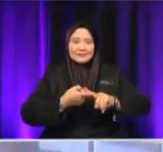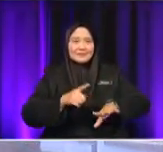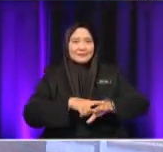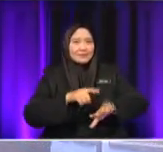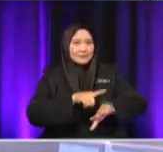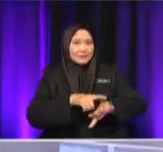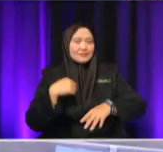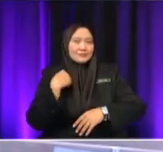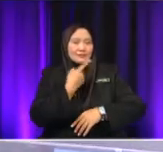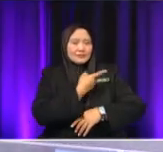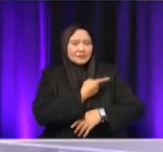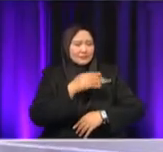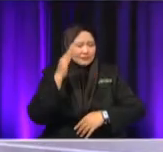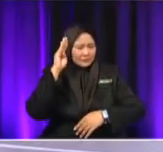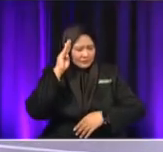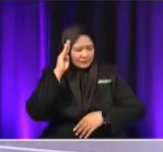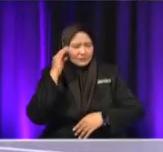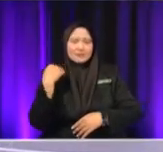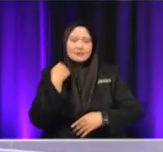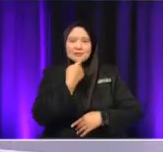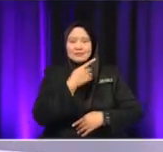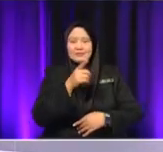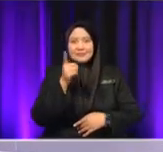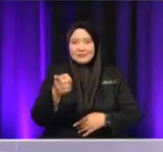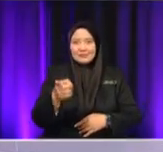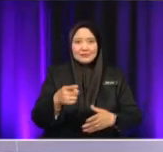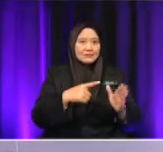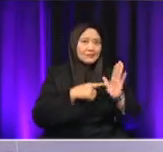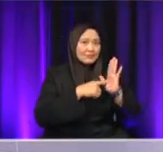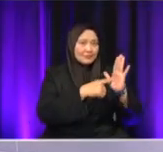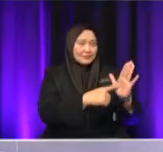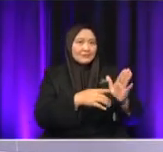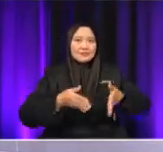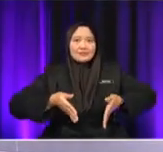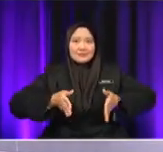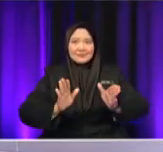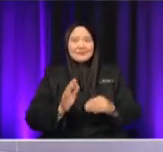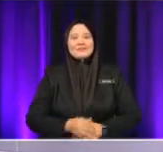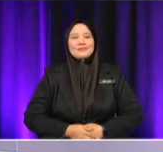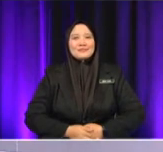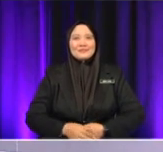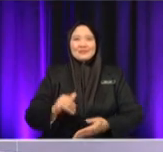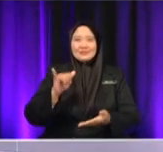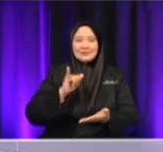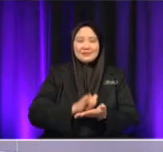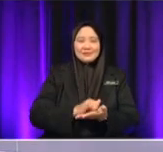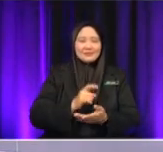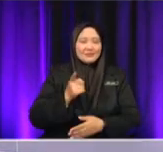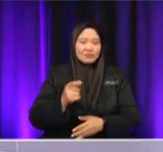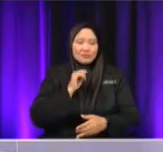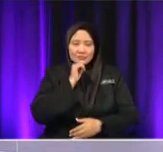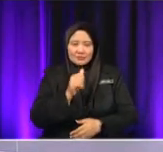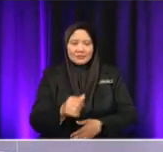buntu dia penunjuk jalan itu suami bukan